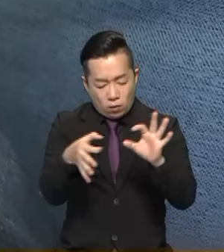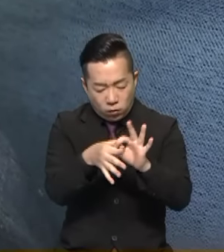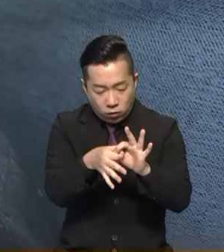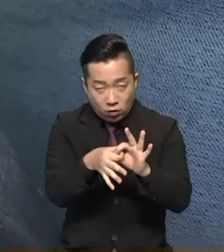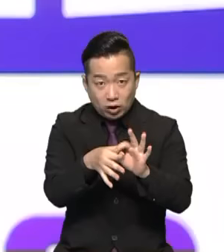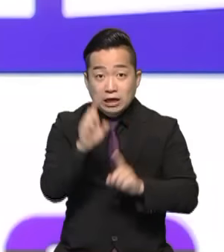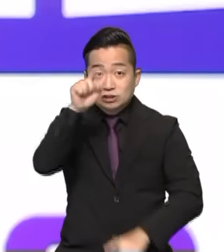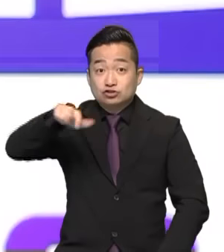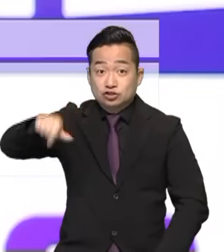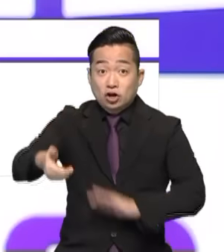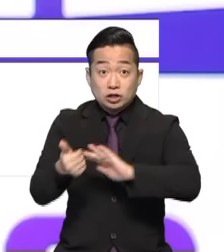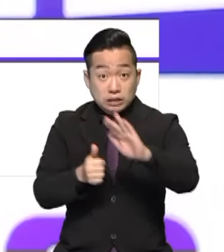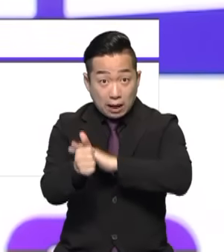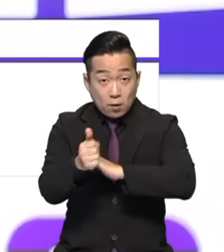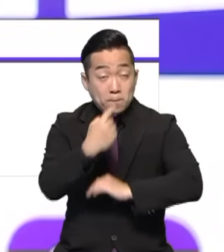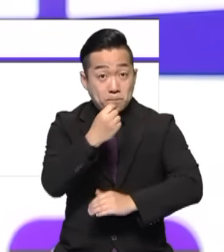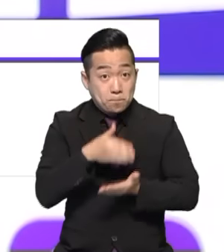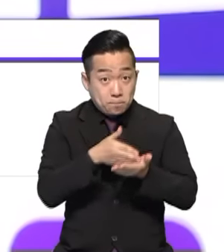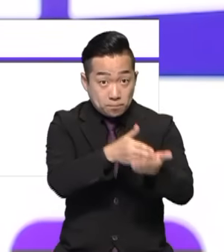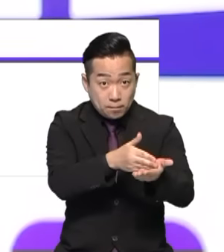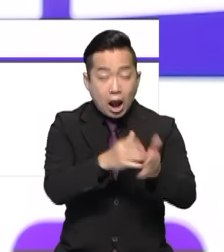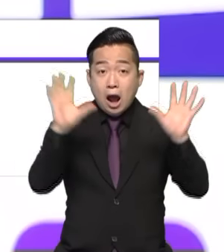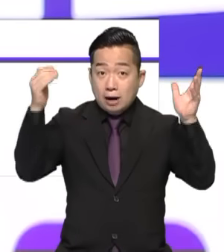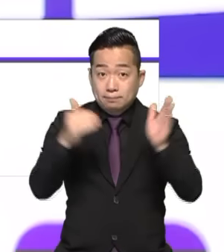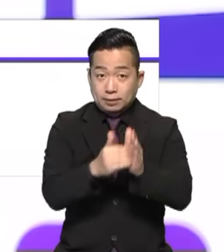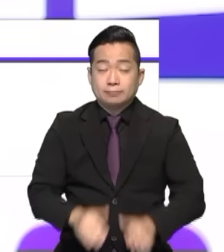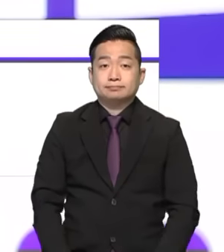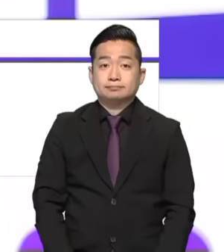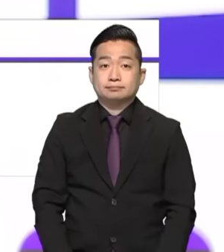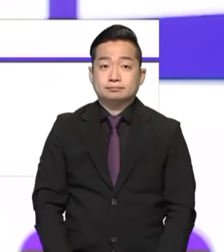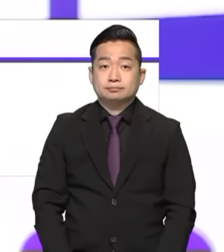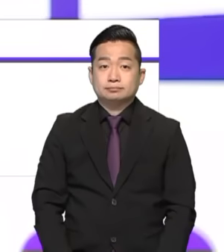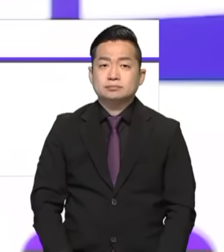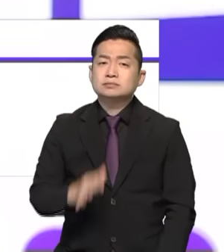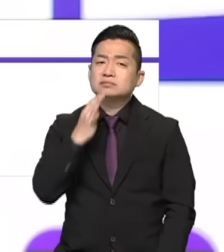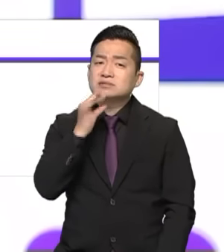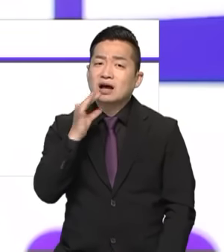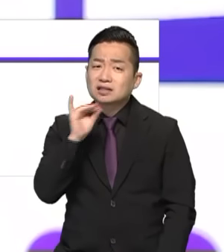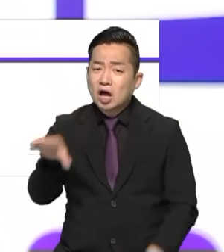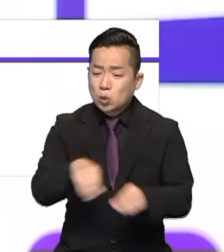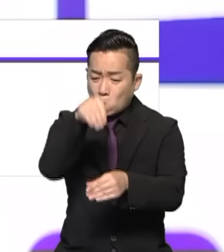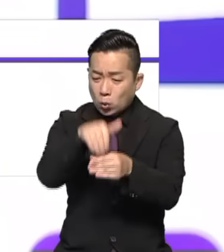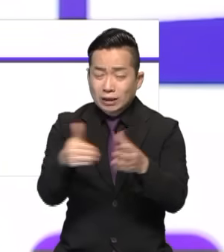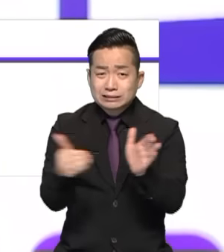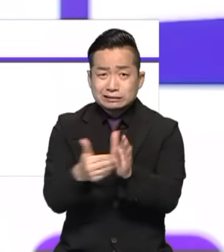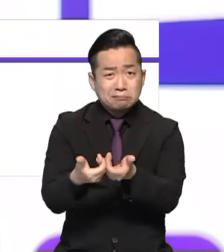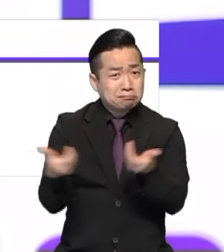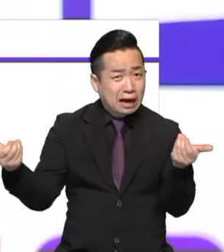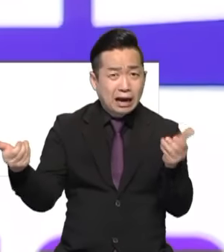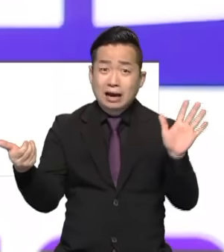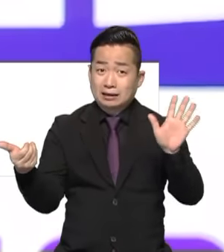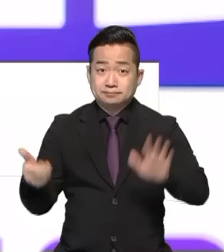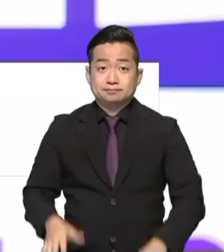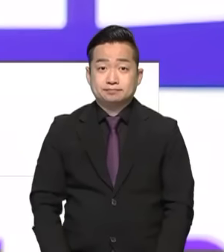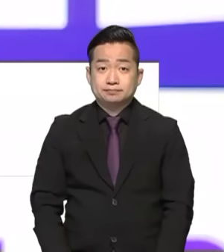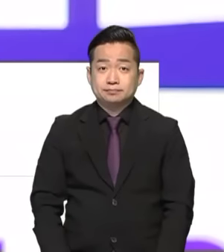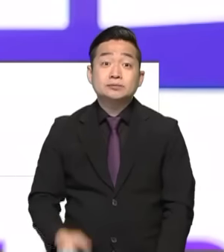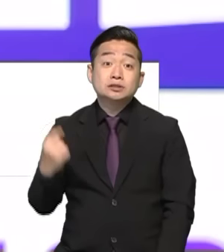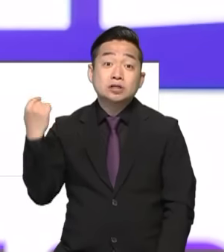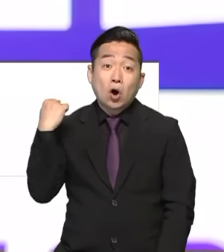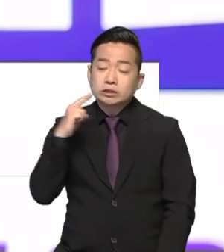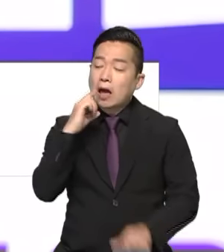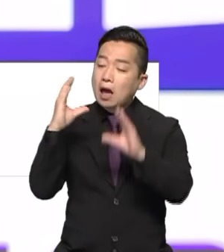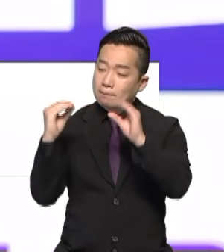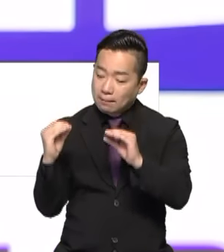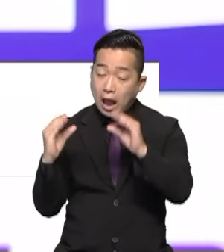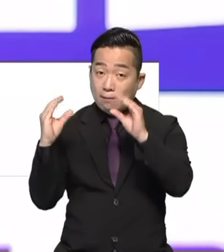호응했습니다. 뭐 당연한 것이죠. 이건 뭐 총선만 하고 헤어지자 그런 것은 아니니까요. 그런데 어제 그 말씀을 했던